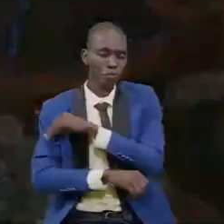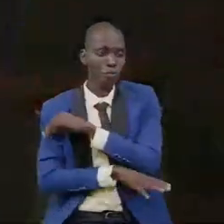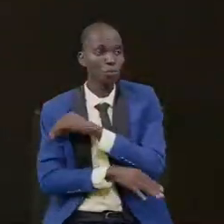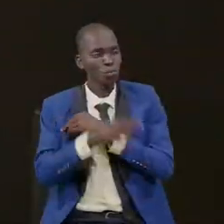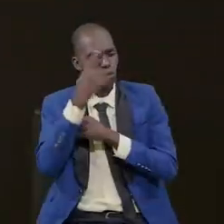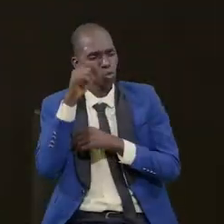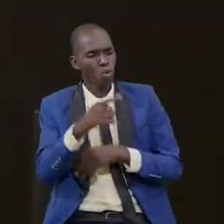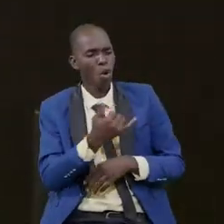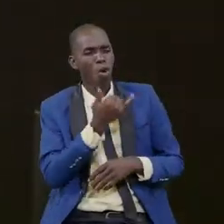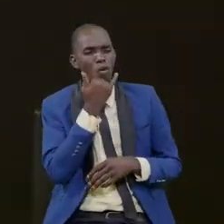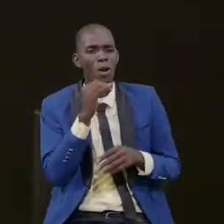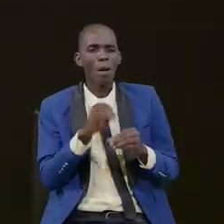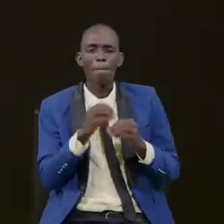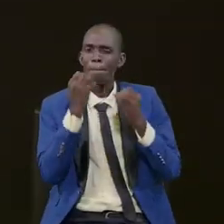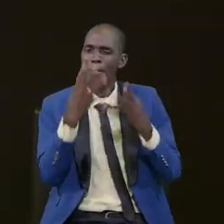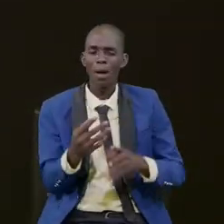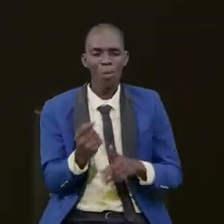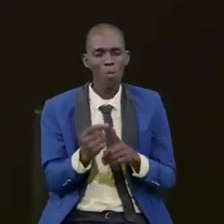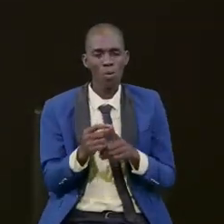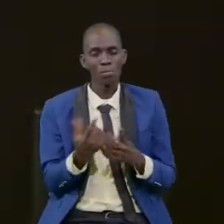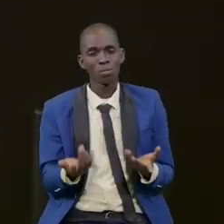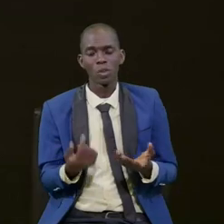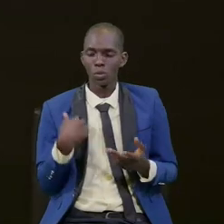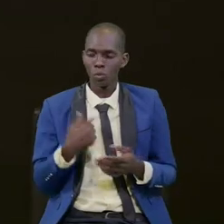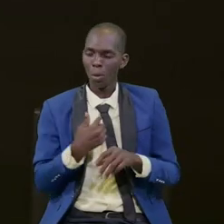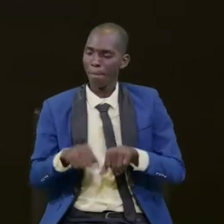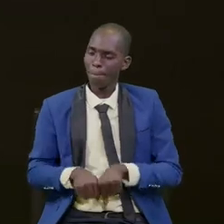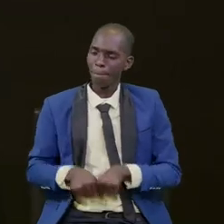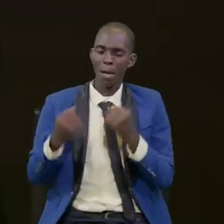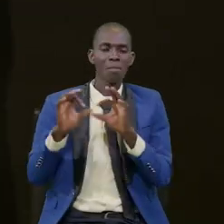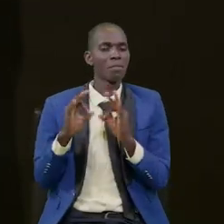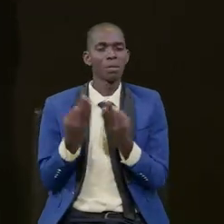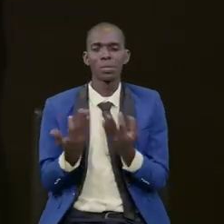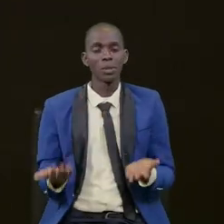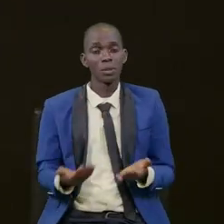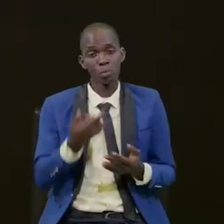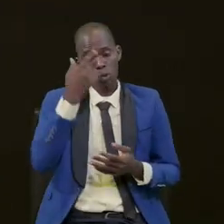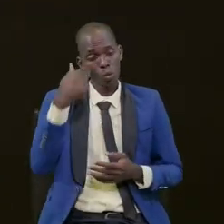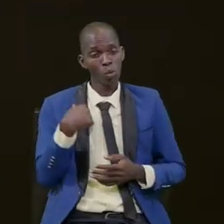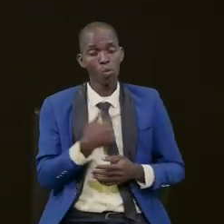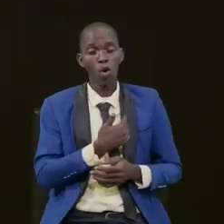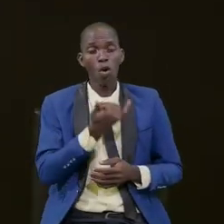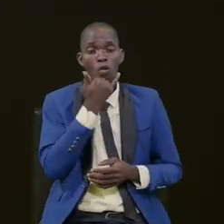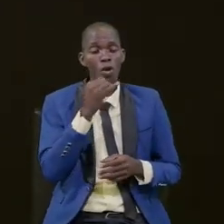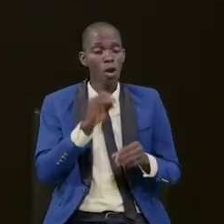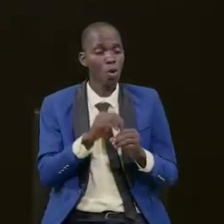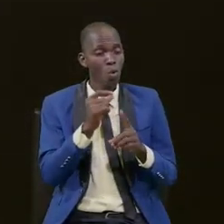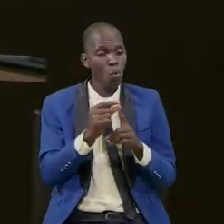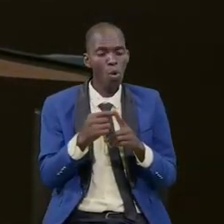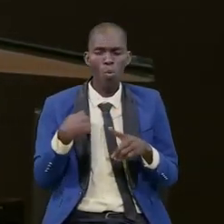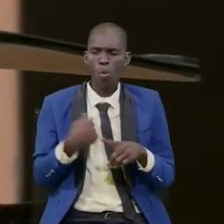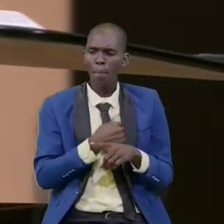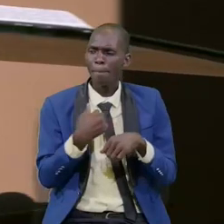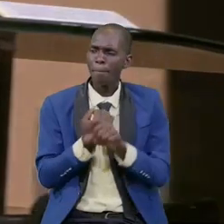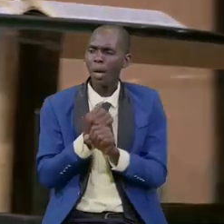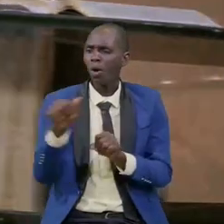diverses manières, parce qu'on branche, on détruit la famille, parce qu'on branche et on blesse, on fait que les